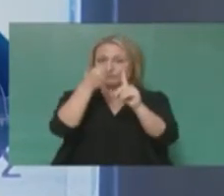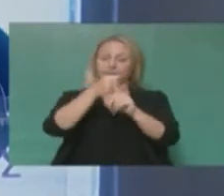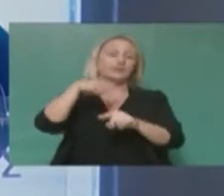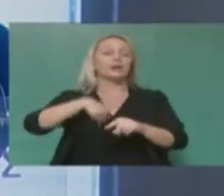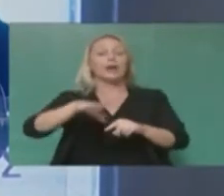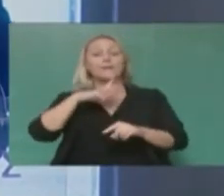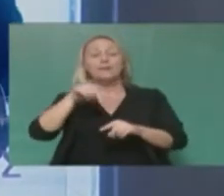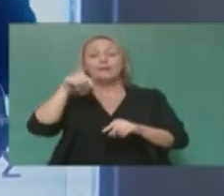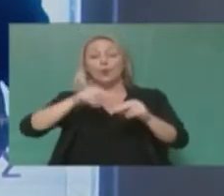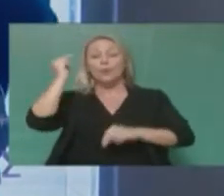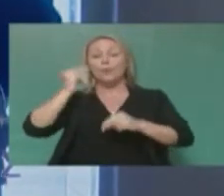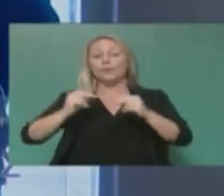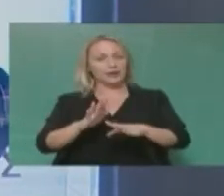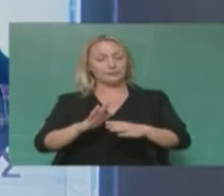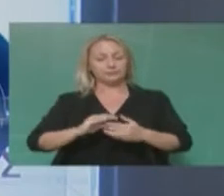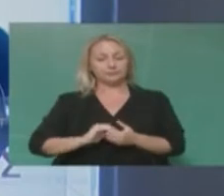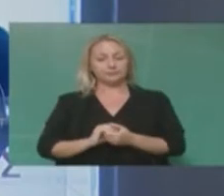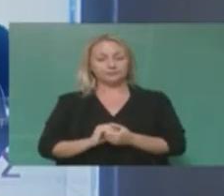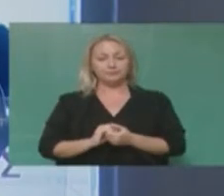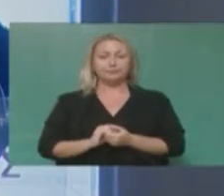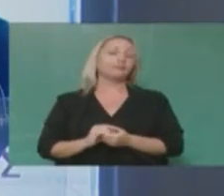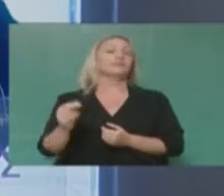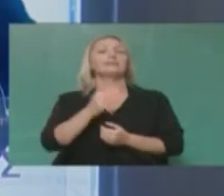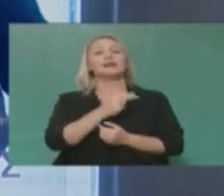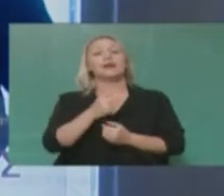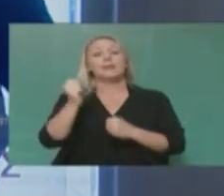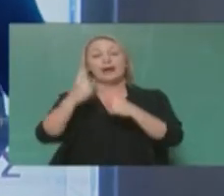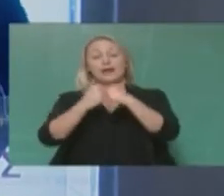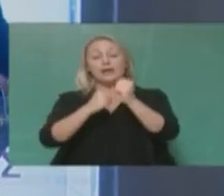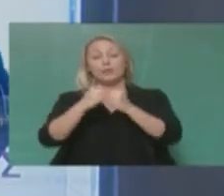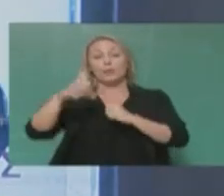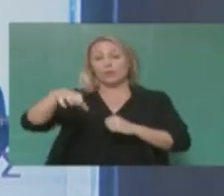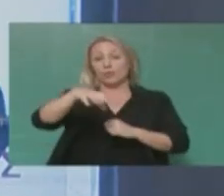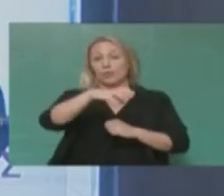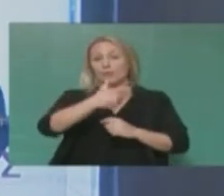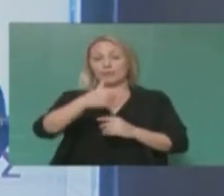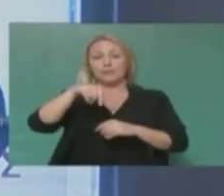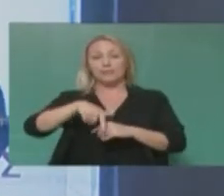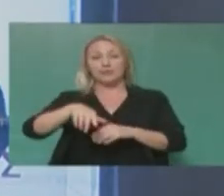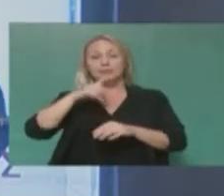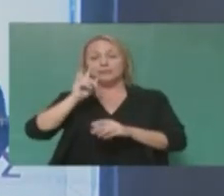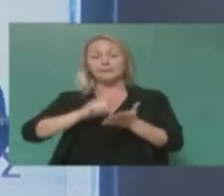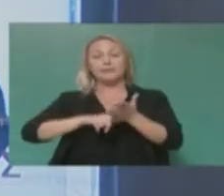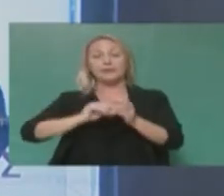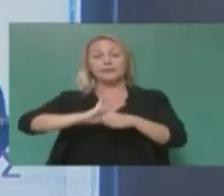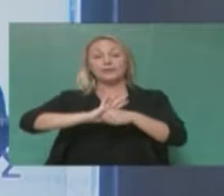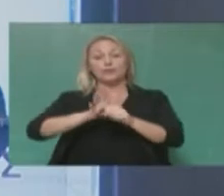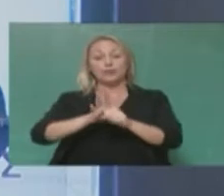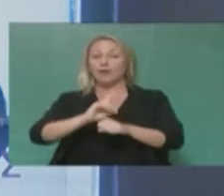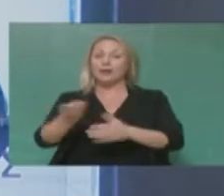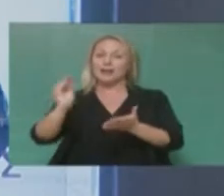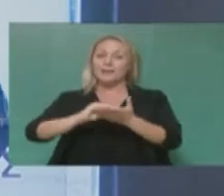επιλύουμε το οξύ πρόβλημα της σχολικής στέγης. Υποδομές. Ολοκλήρωση μεγάλων υποδομών. Όχι νέες